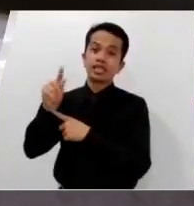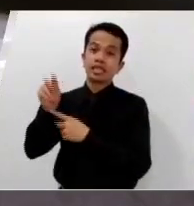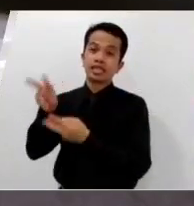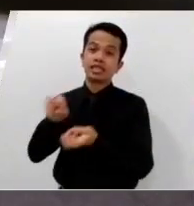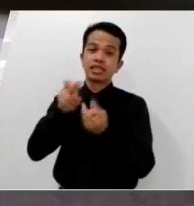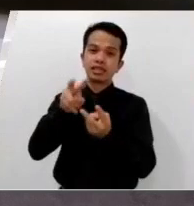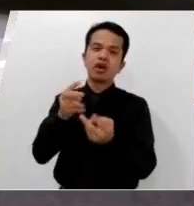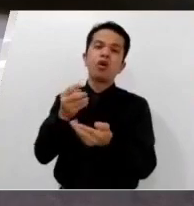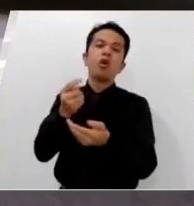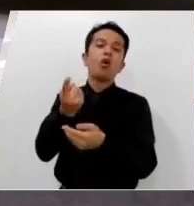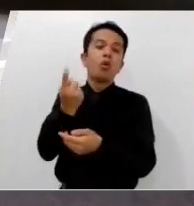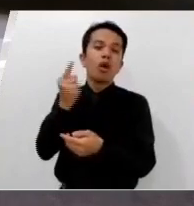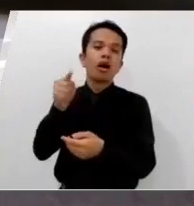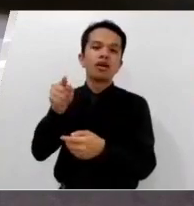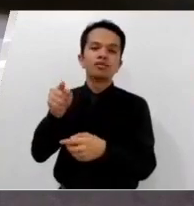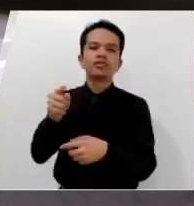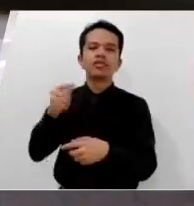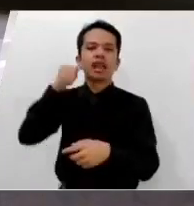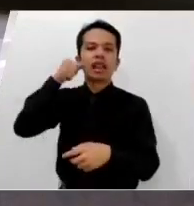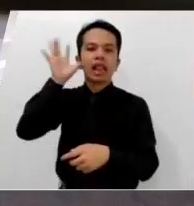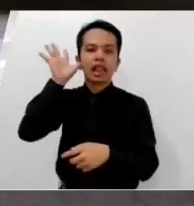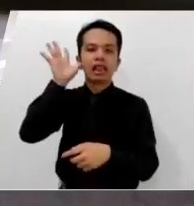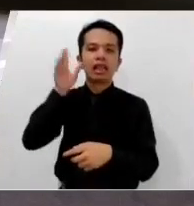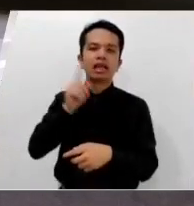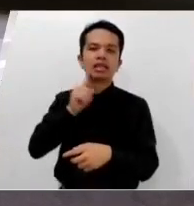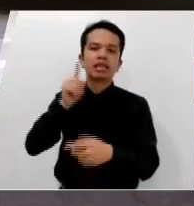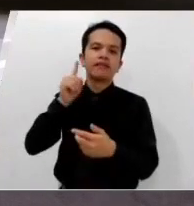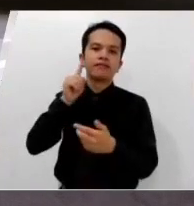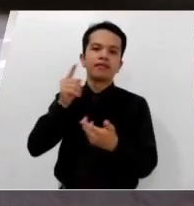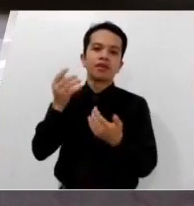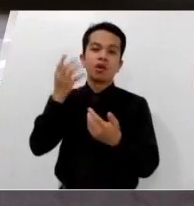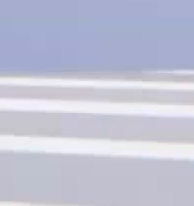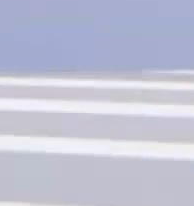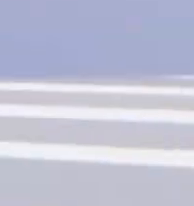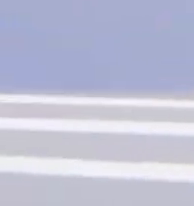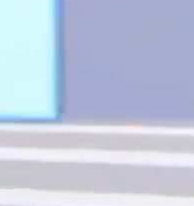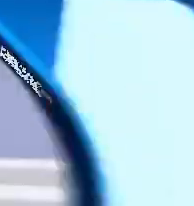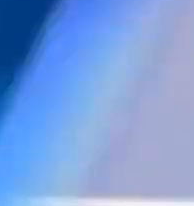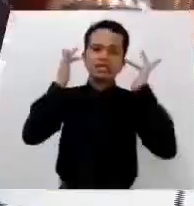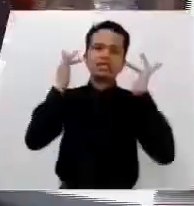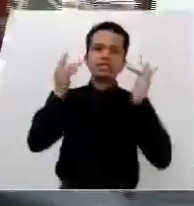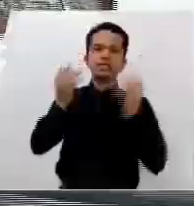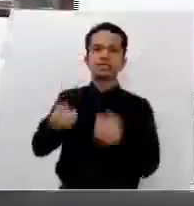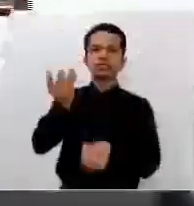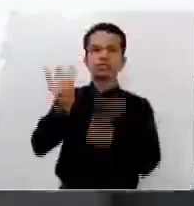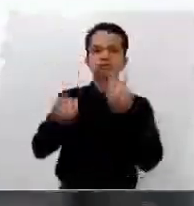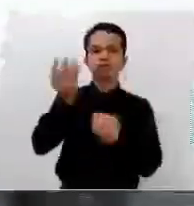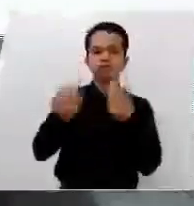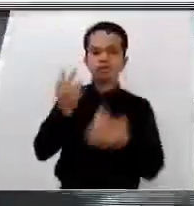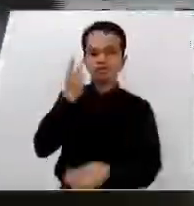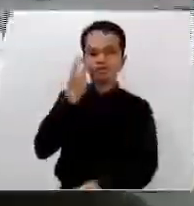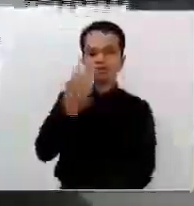ng pandinig dahil sa ingay ng kwitis. Saksi si Emil Sumangil.